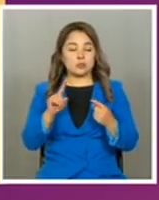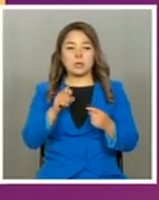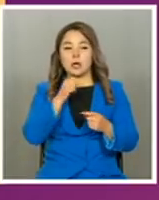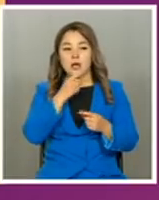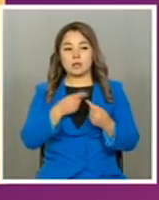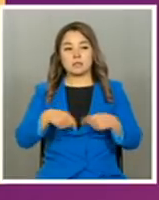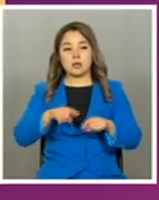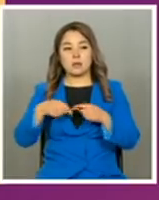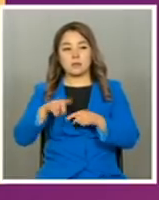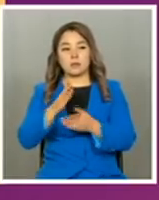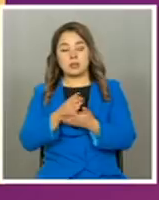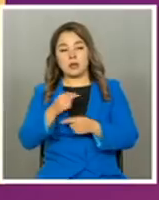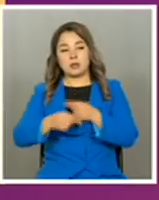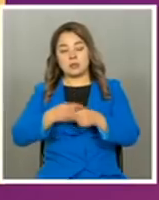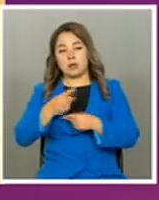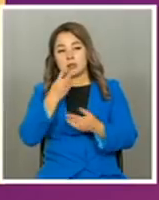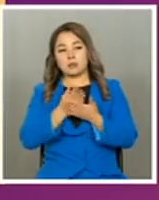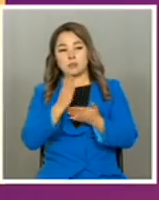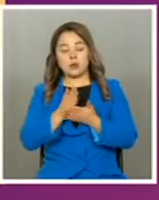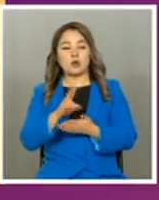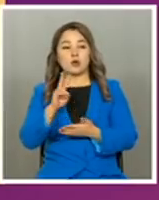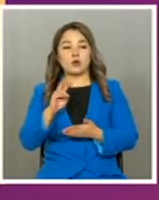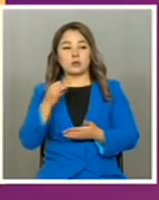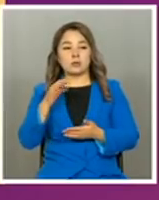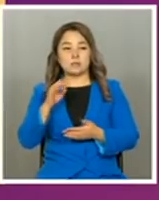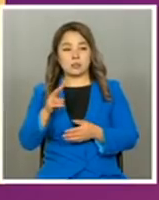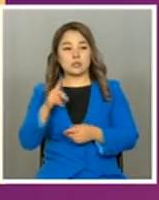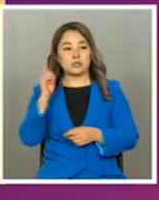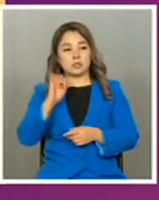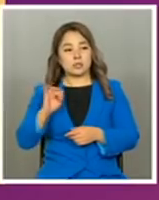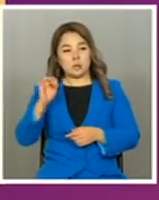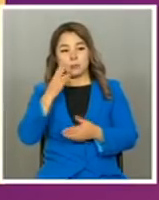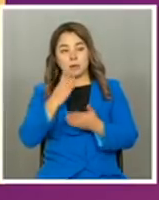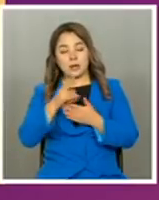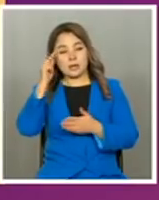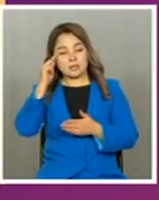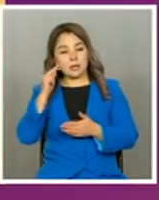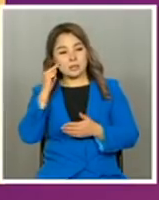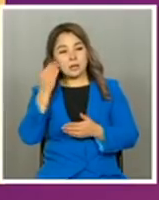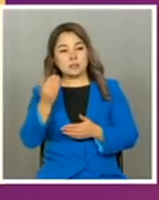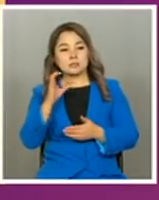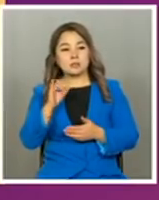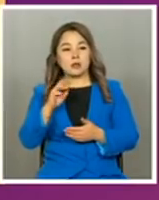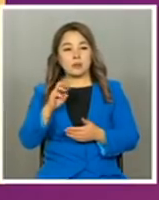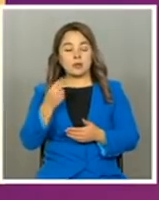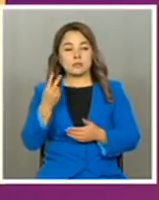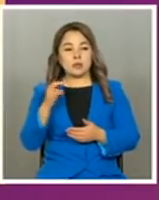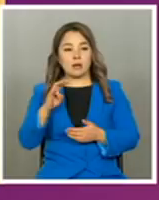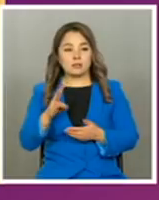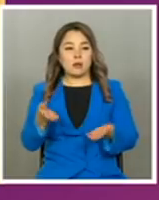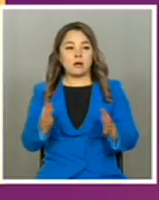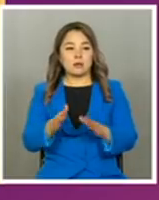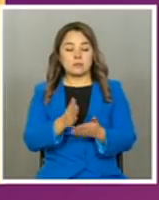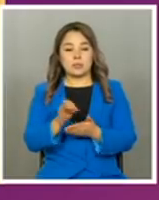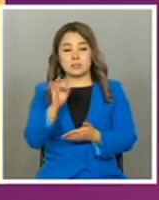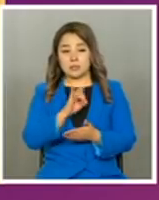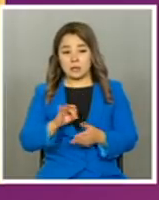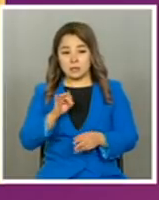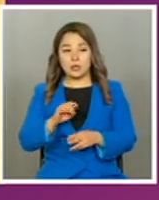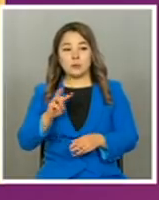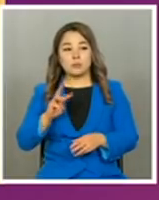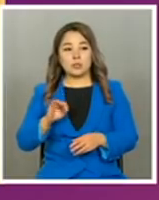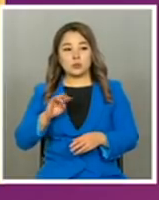деген. Үйсіндер жайлы негізгі деректерді Қытай тарихшысы Сыма Циан қалдырған. Ал